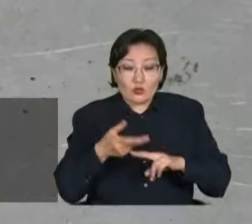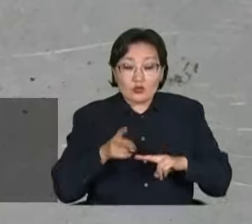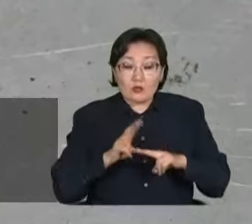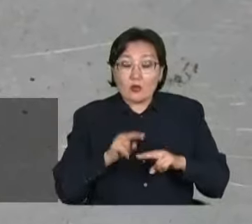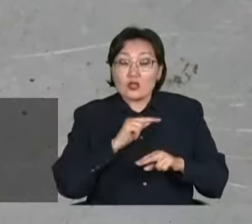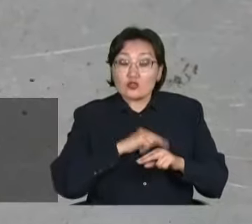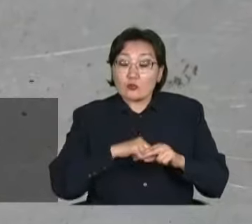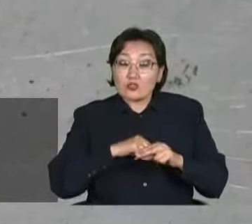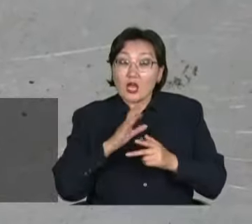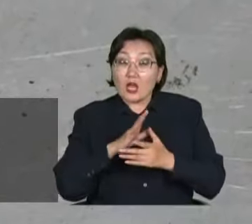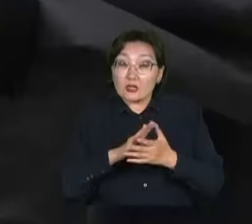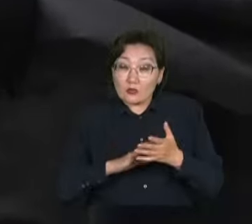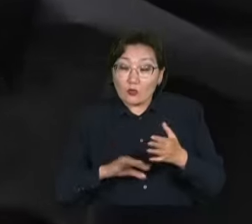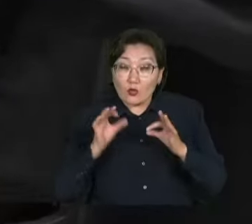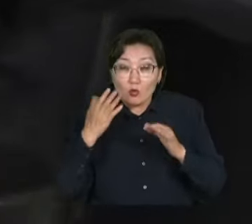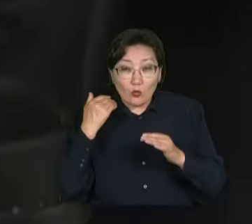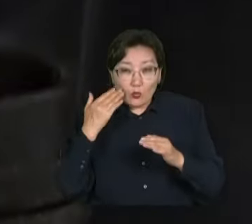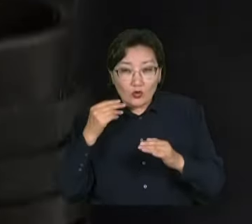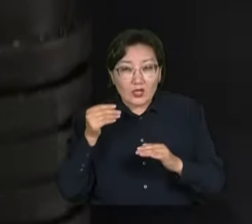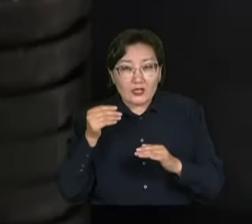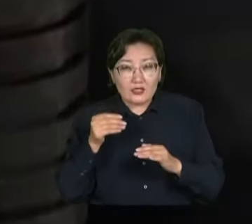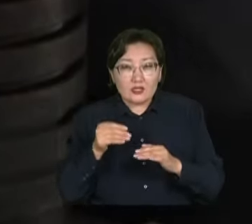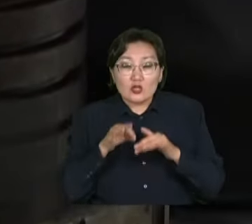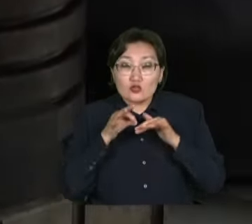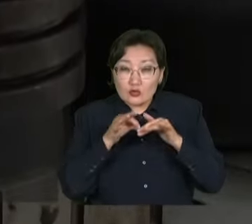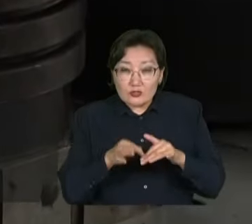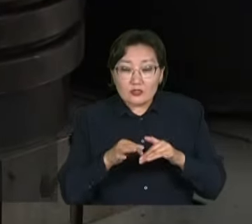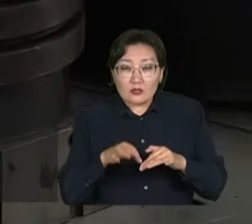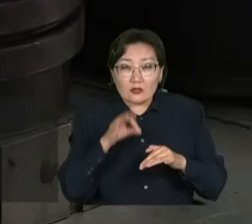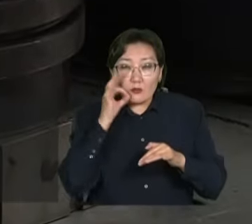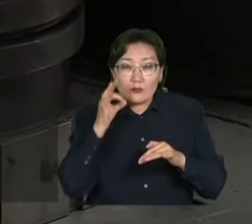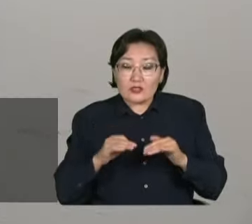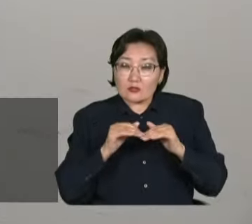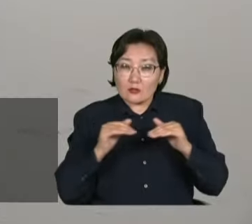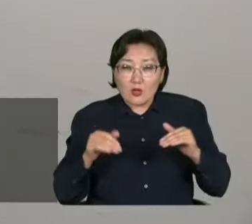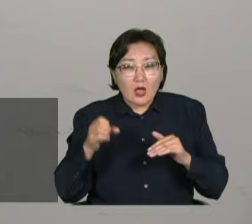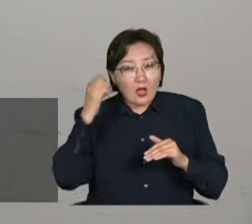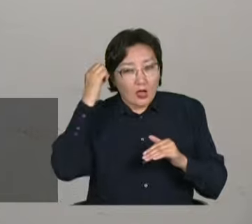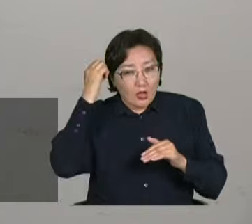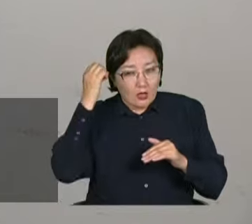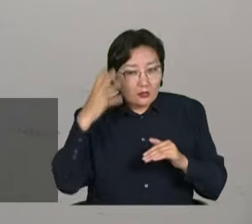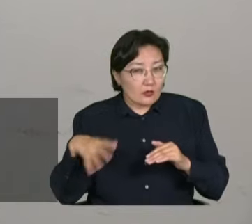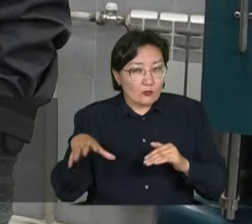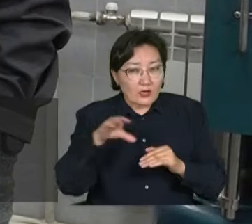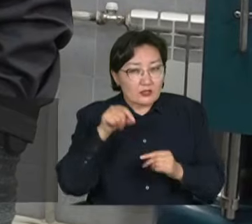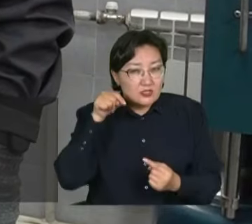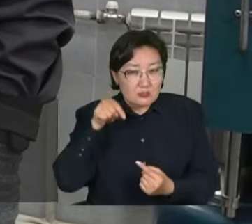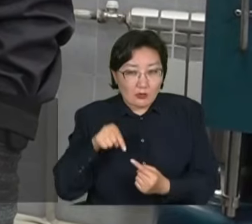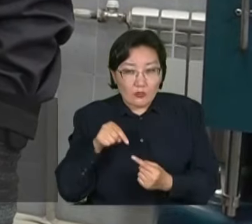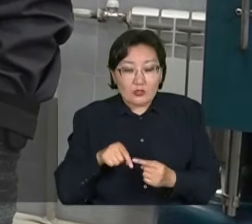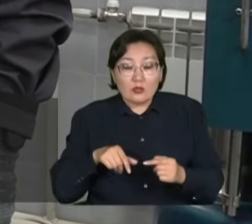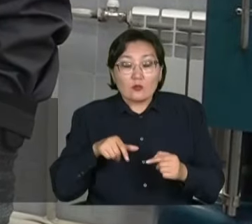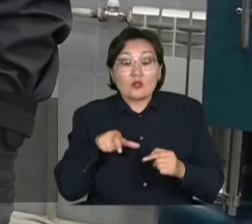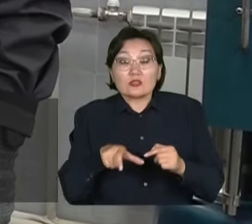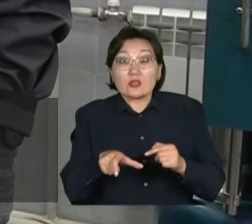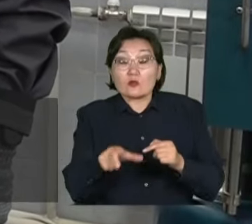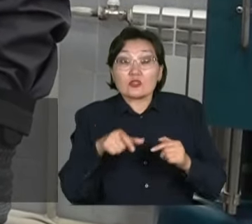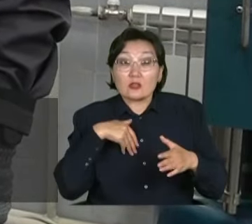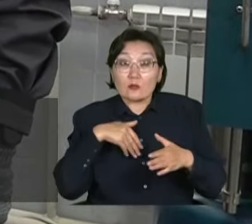жұмысты ары қарай оңай алып кетті деп айта аламын. Біліктілігі, дәрежесі, ақылы өзіне сай. Жол активтері ұлттық